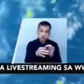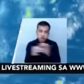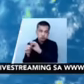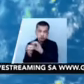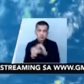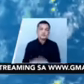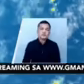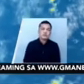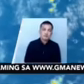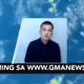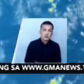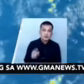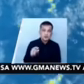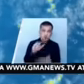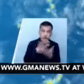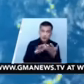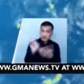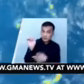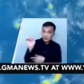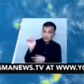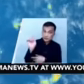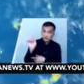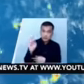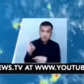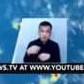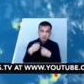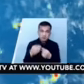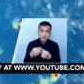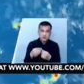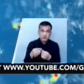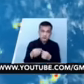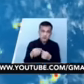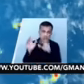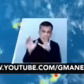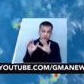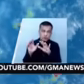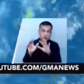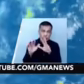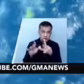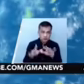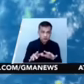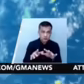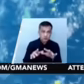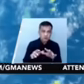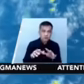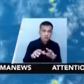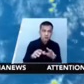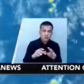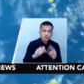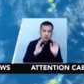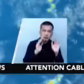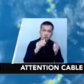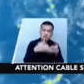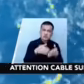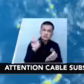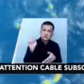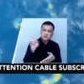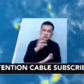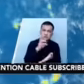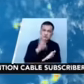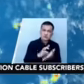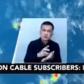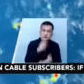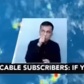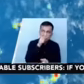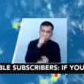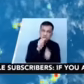na ito po ang magdudulot ng mga pag-ulan at ito po ay concentrated, no, mostly po dito sa malaking bahagi po ng Luzon, kasama po